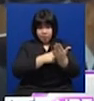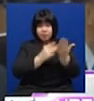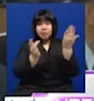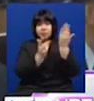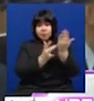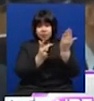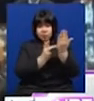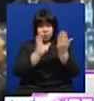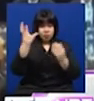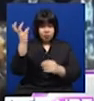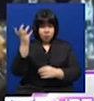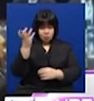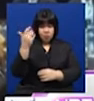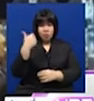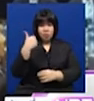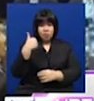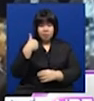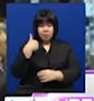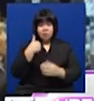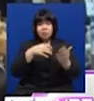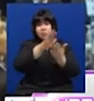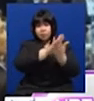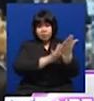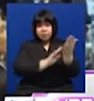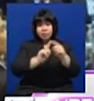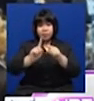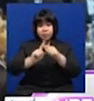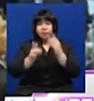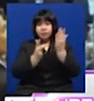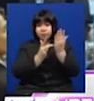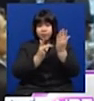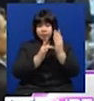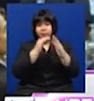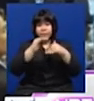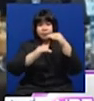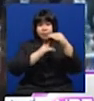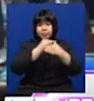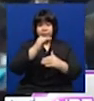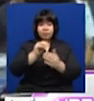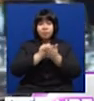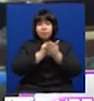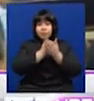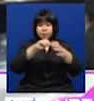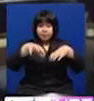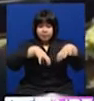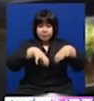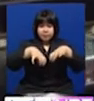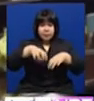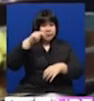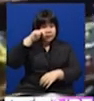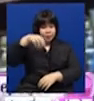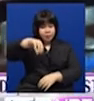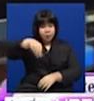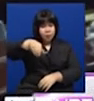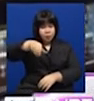คโนโลยีอวกาศและภูมิสารสนเทศเพื่อนำเทคโนโลยีมาประยุกต์ใช้บริหารจัดการงานประปาพร้อมยก